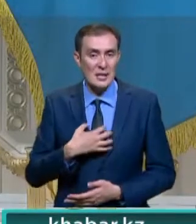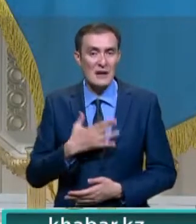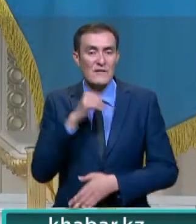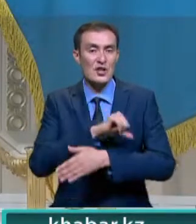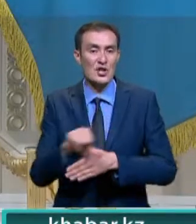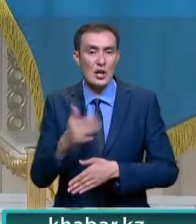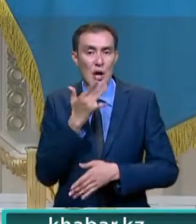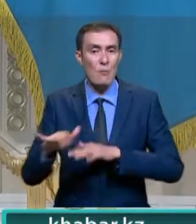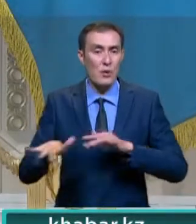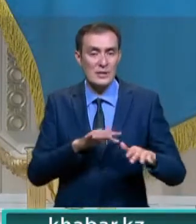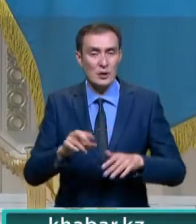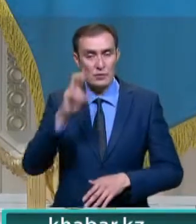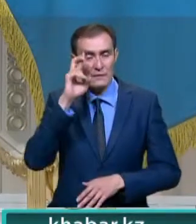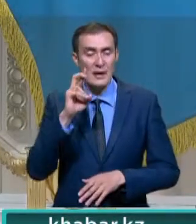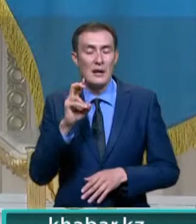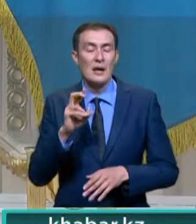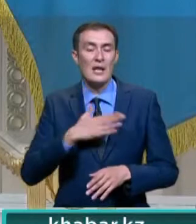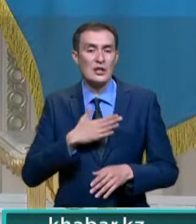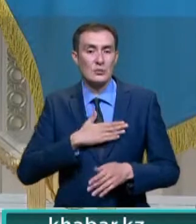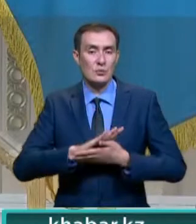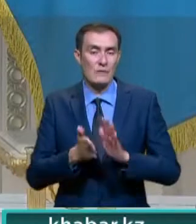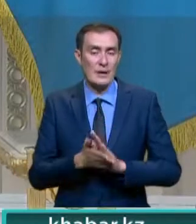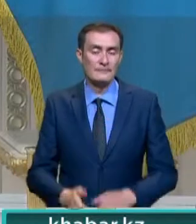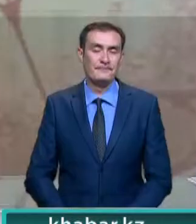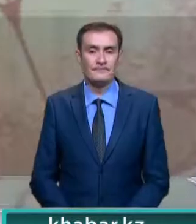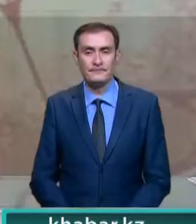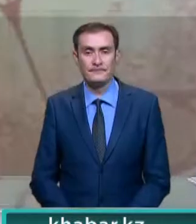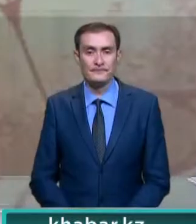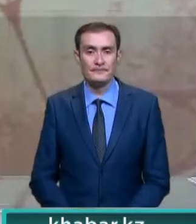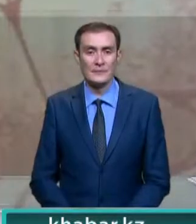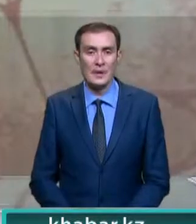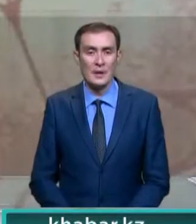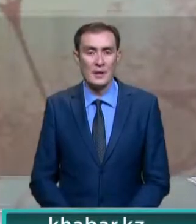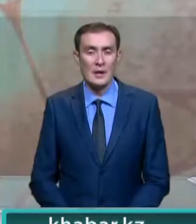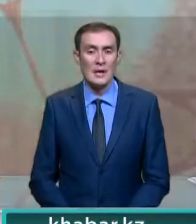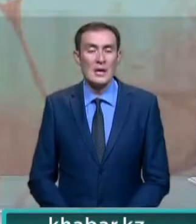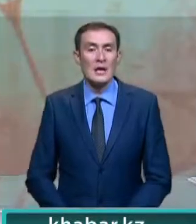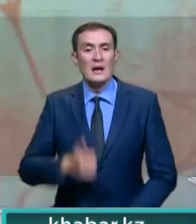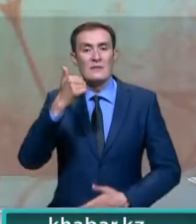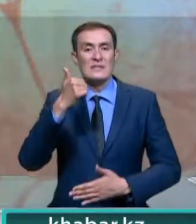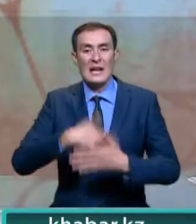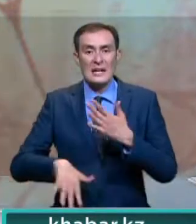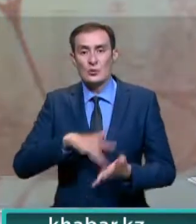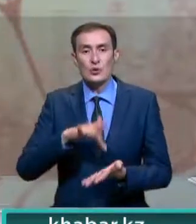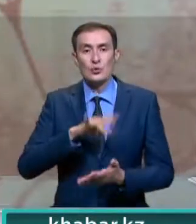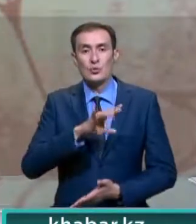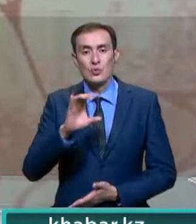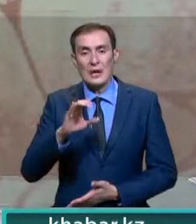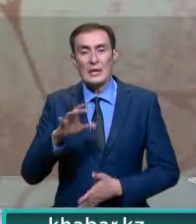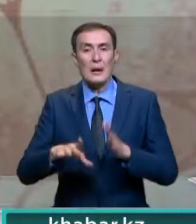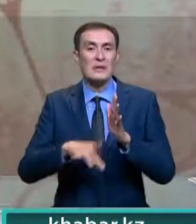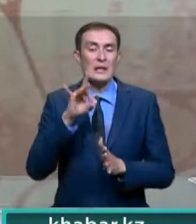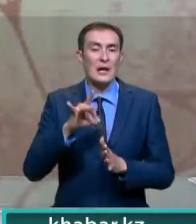внешней политики страны в региональном измерении. К другим новостям. В столице сегодня определяли, кто